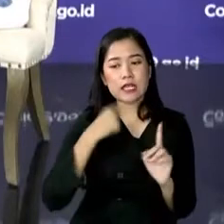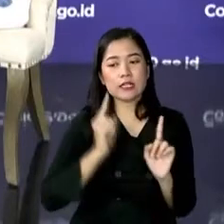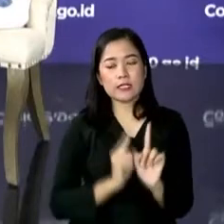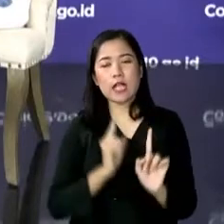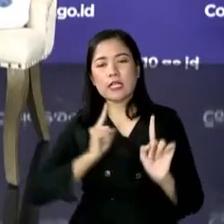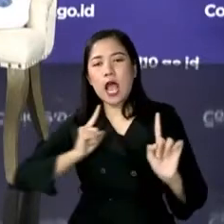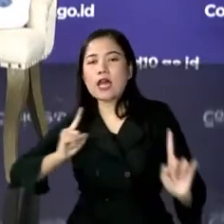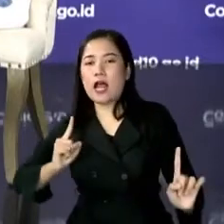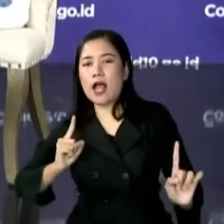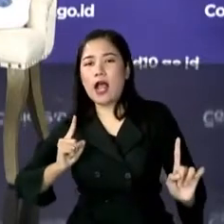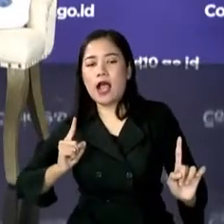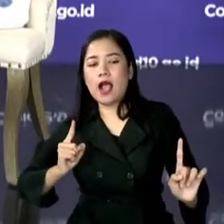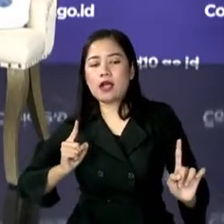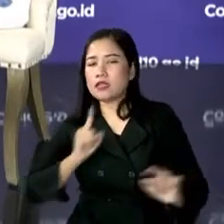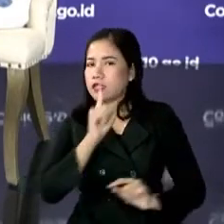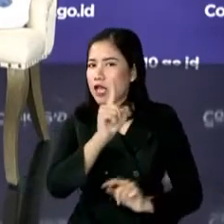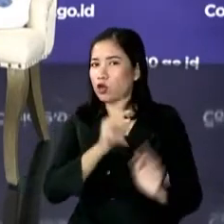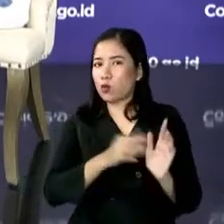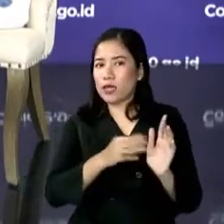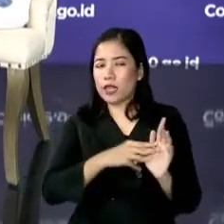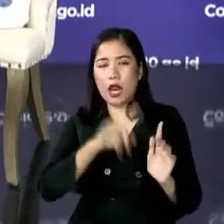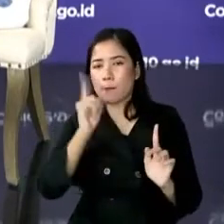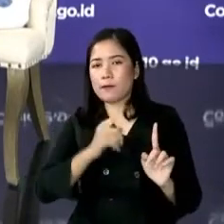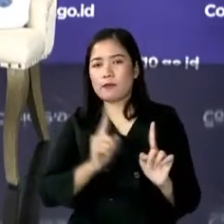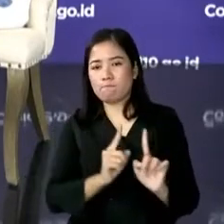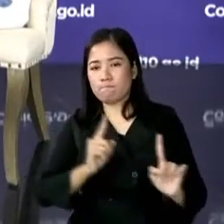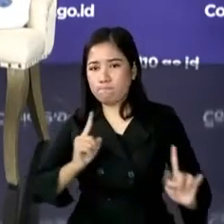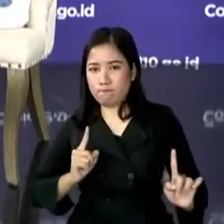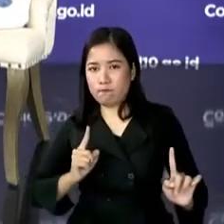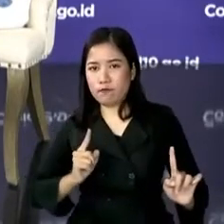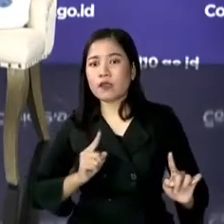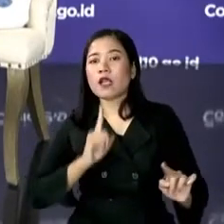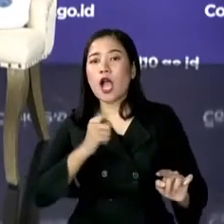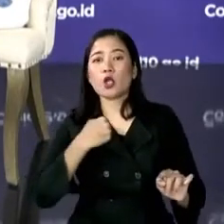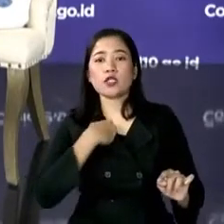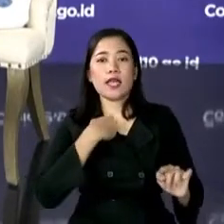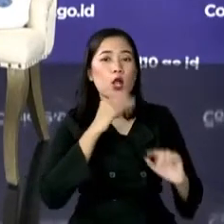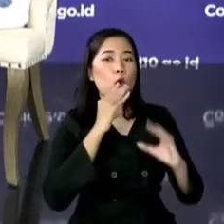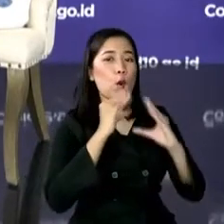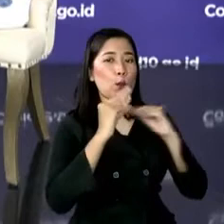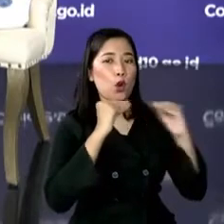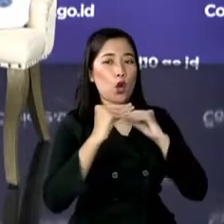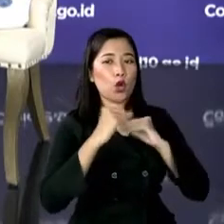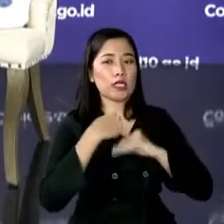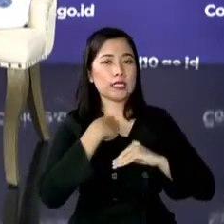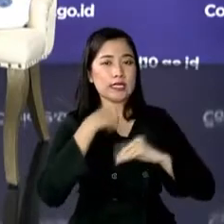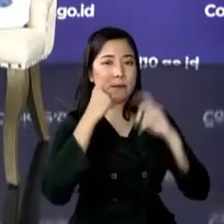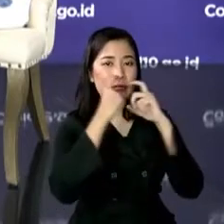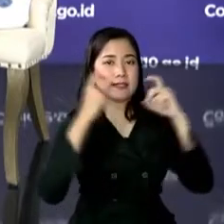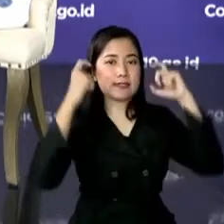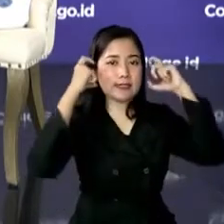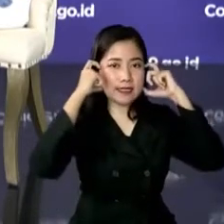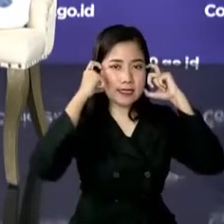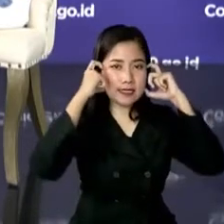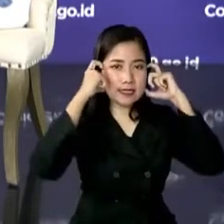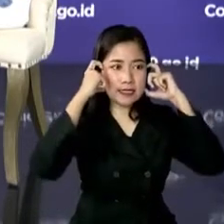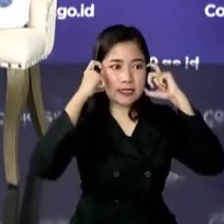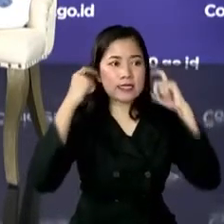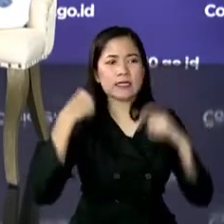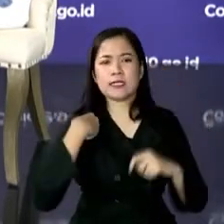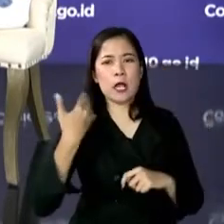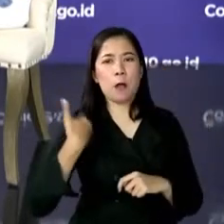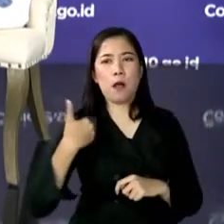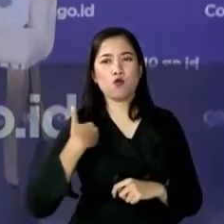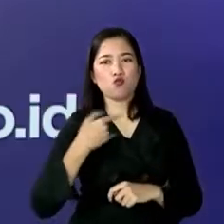saya harus menjaga jarak lebih dari satu meter dari baik gitu kalau saya terpaksa harus bicara ya saya pakai masker saya gak mau begitu